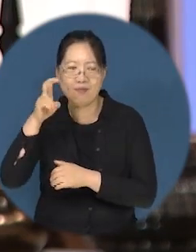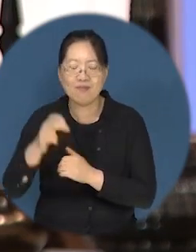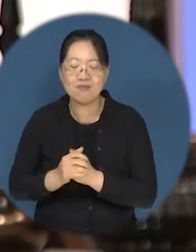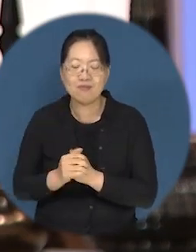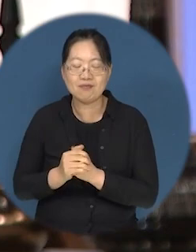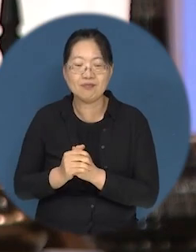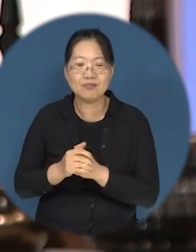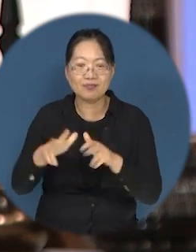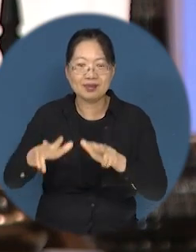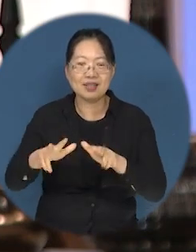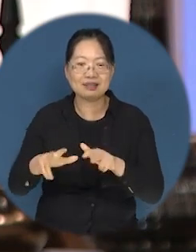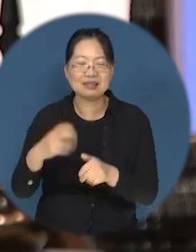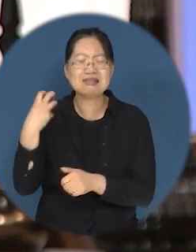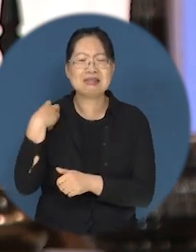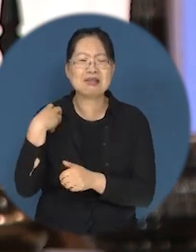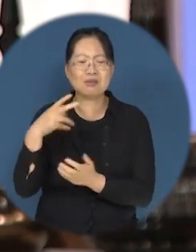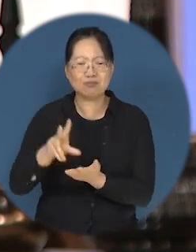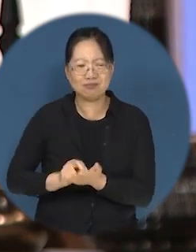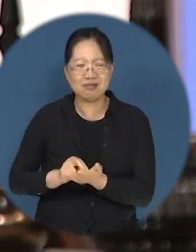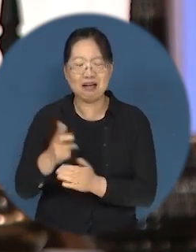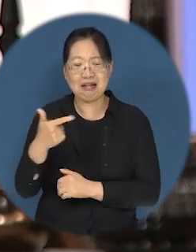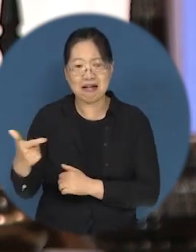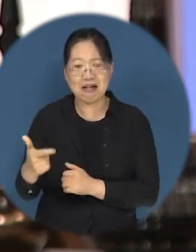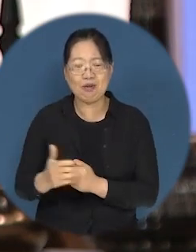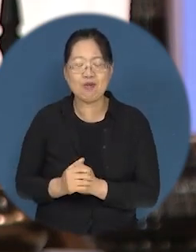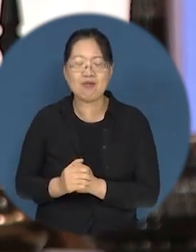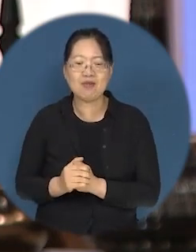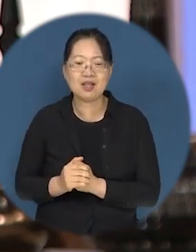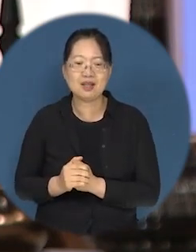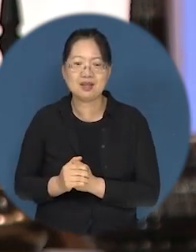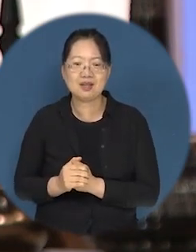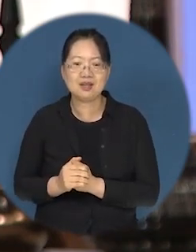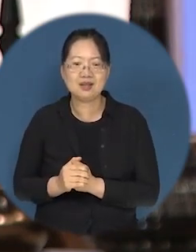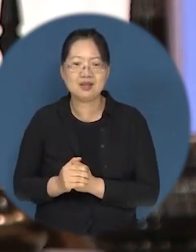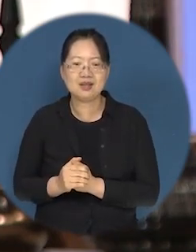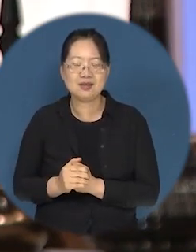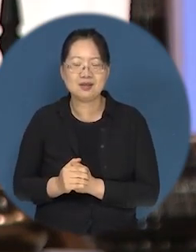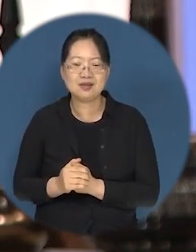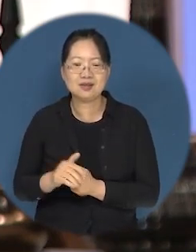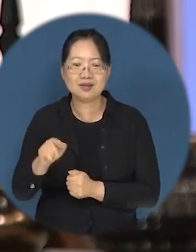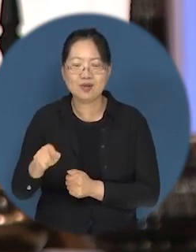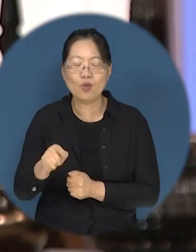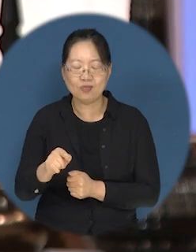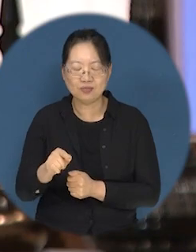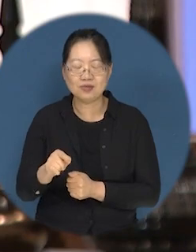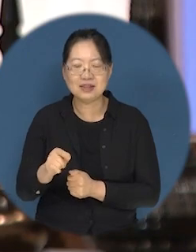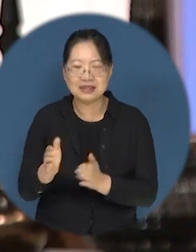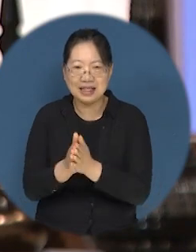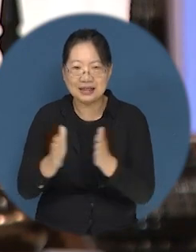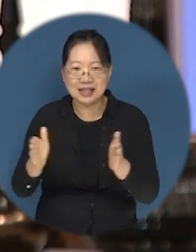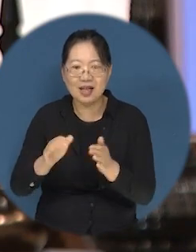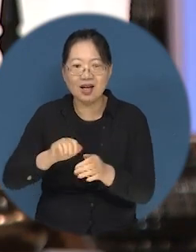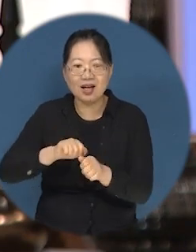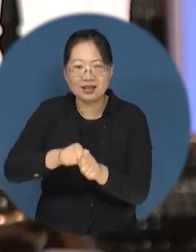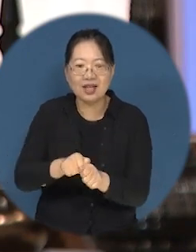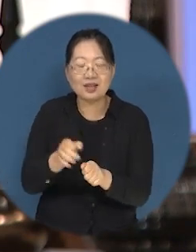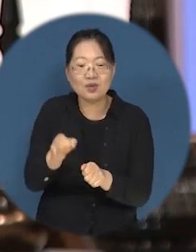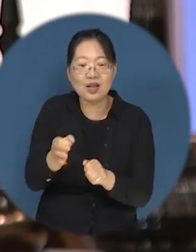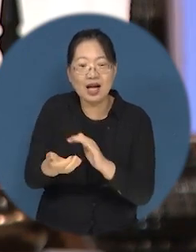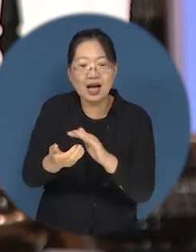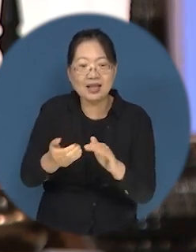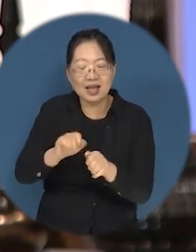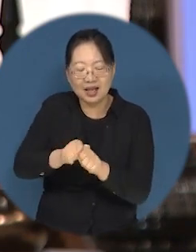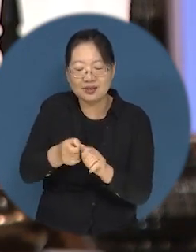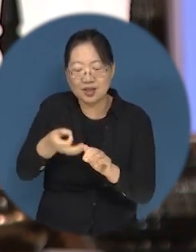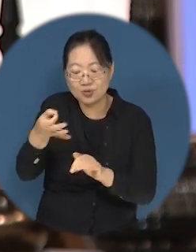이제 요즘은 이제 책임의 문제가 사실은 굉장히 크고 그리고 이걸 하겠다고 할 만한 그 과태료가 사실은 아까